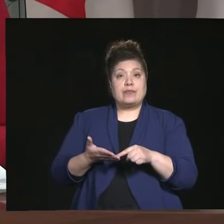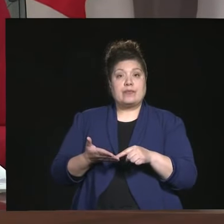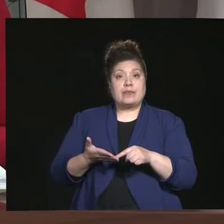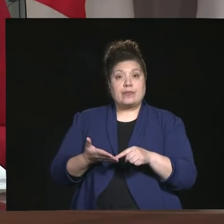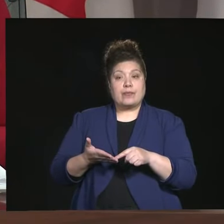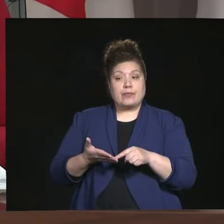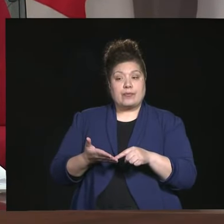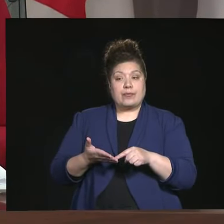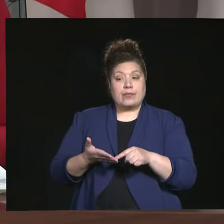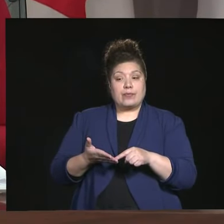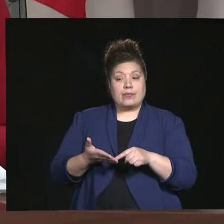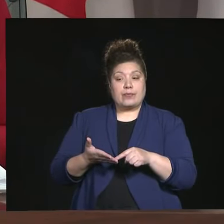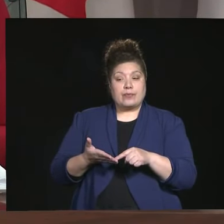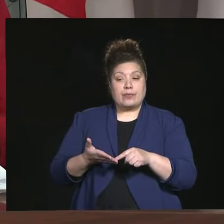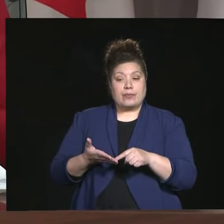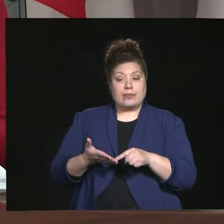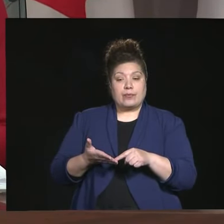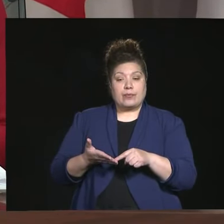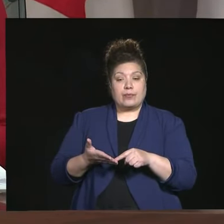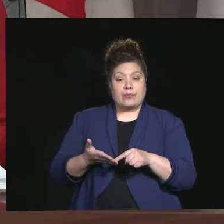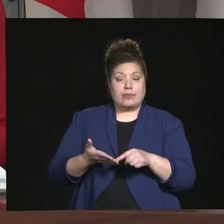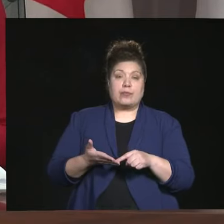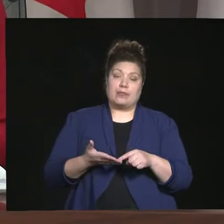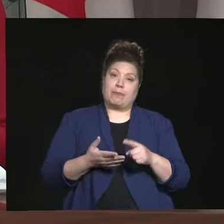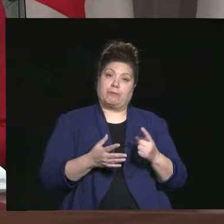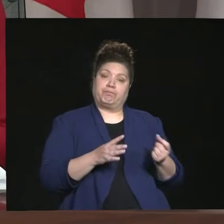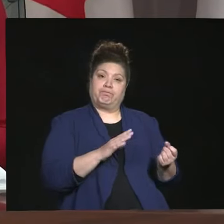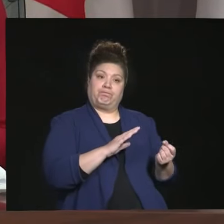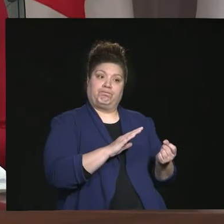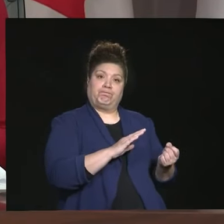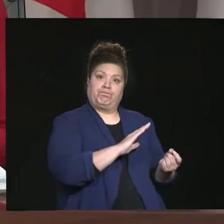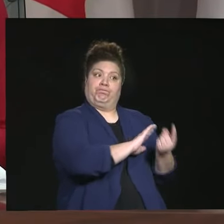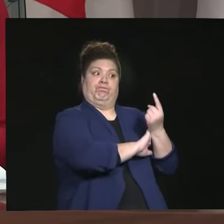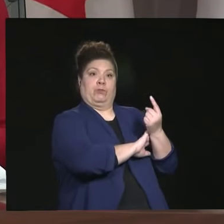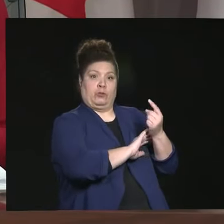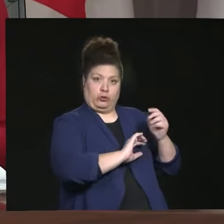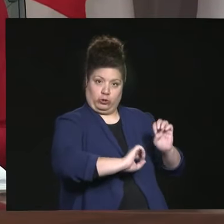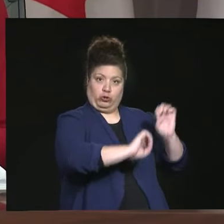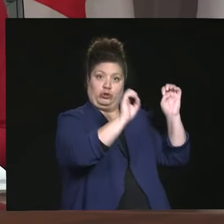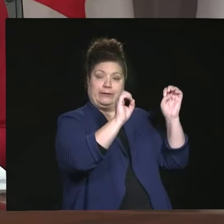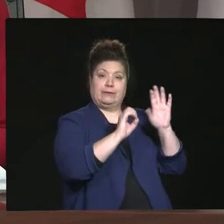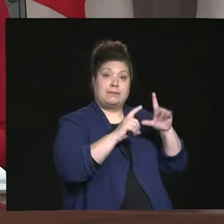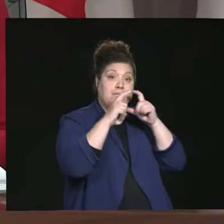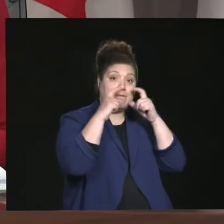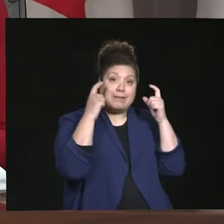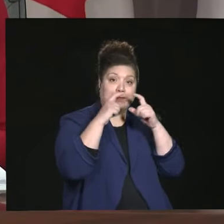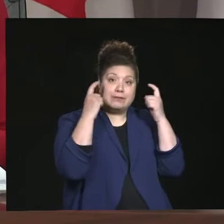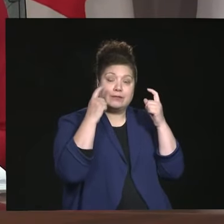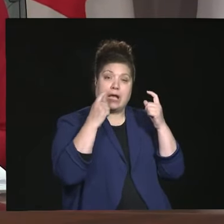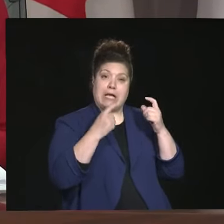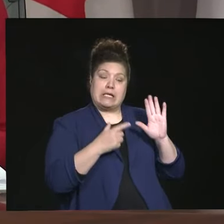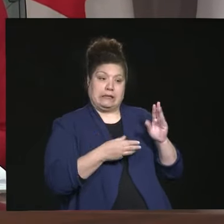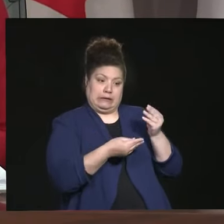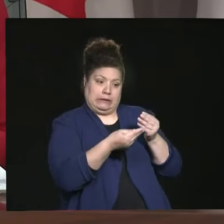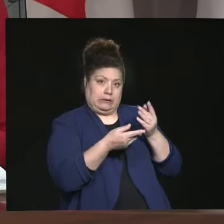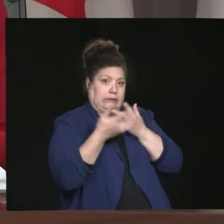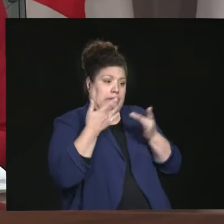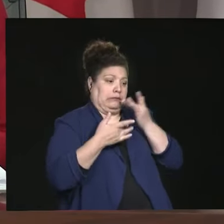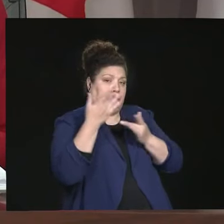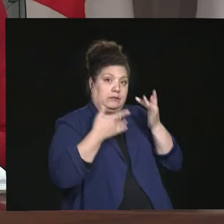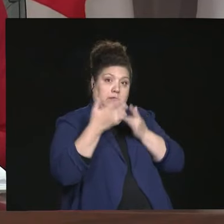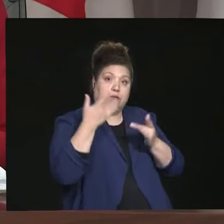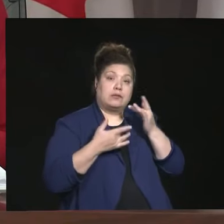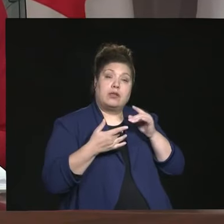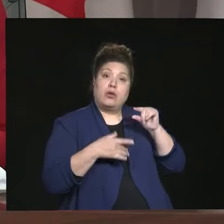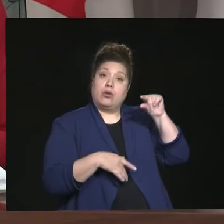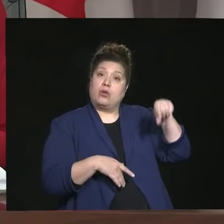urgent concernant les masques au Québec. Le Québec était très, très clair. Le Québec a une bonne communication